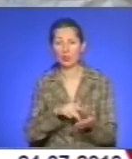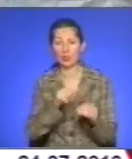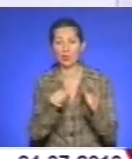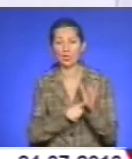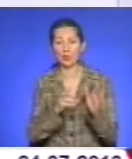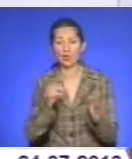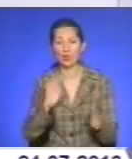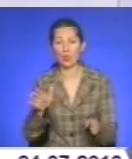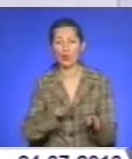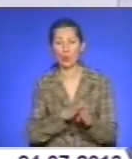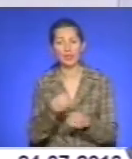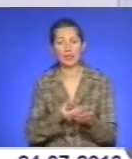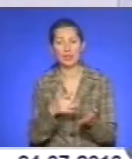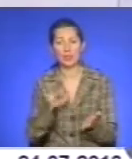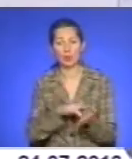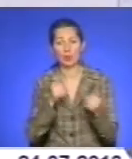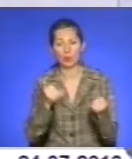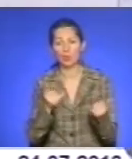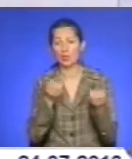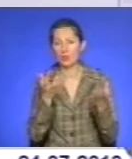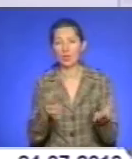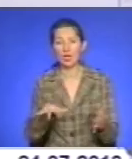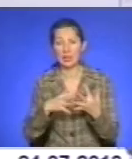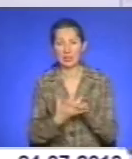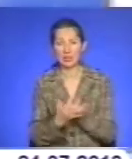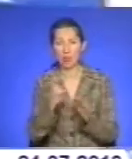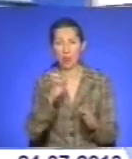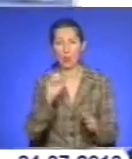повноцінне місто, нині звичайне село Бучацького району.